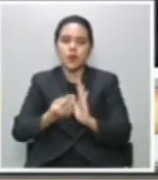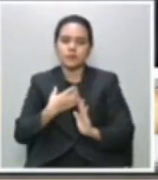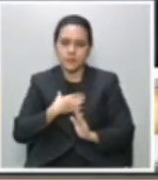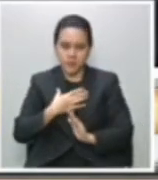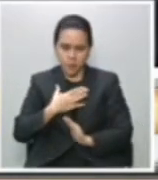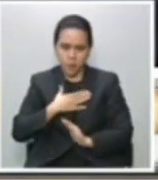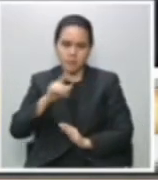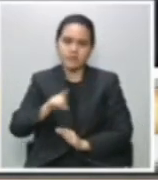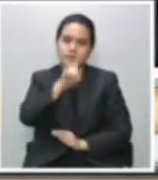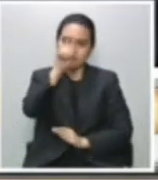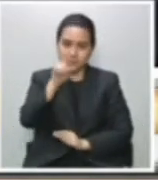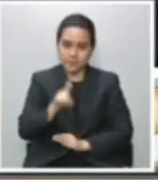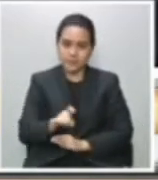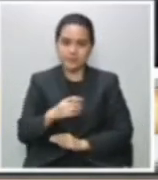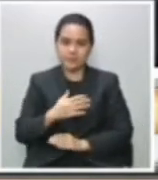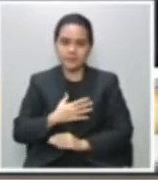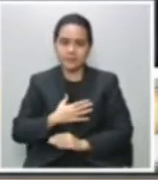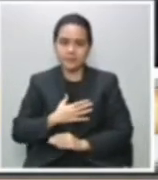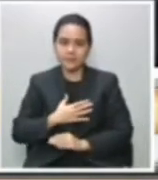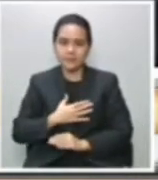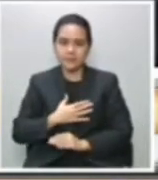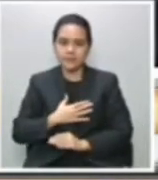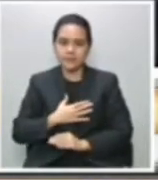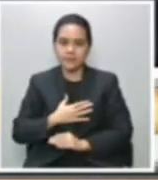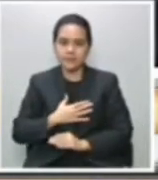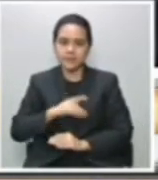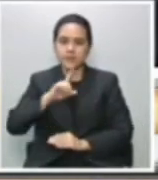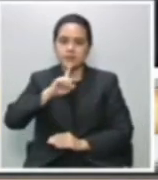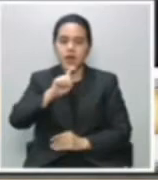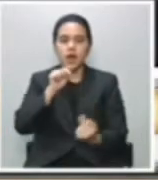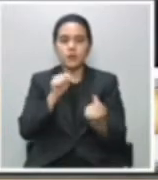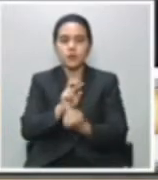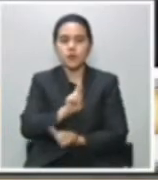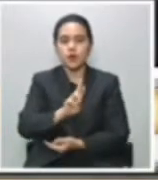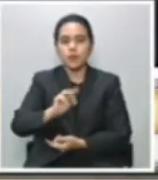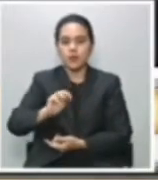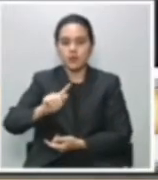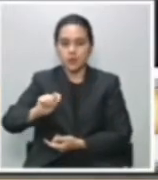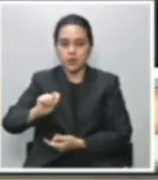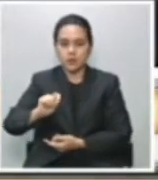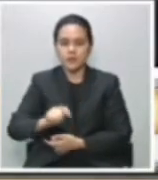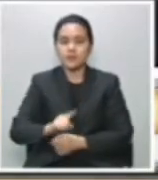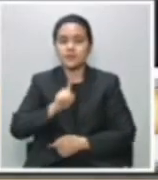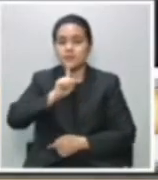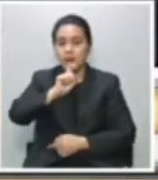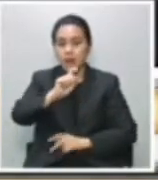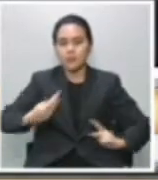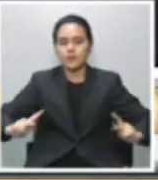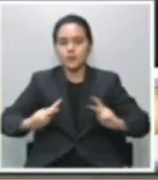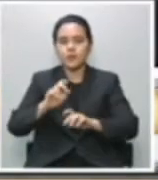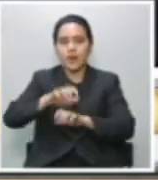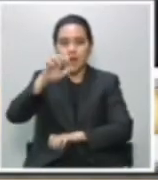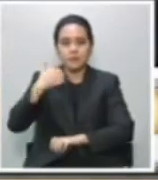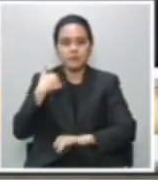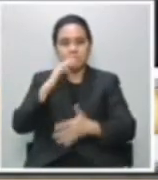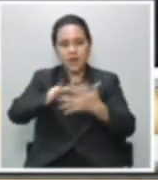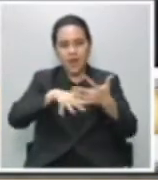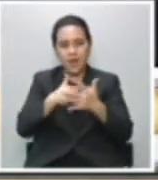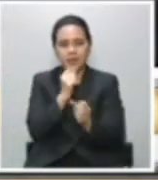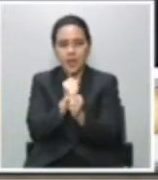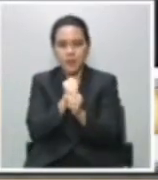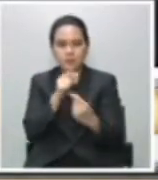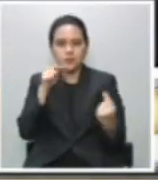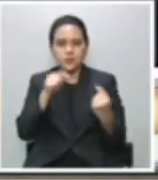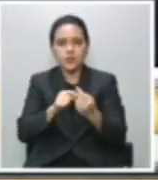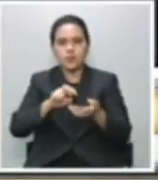ามทางรัฐมนตรีกระทรวงมหาดไทยมีแผนงานเพื่อแก้ไขปัญ